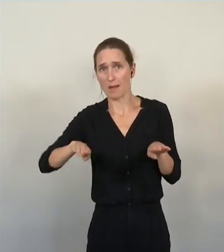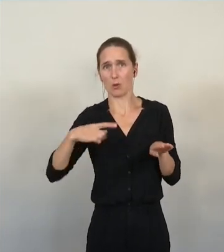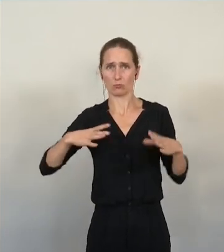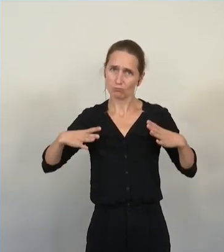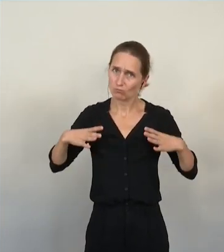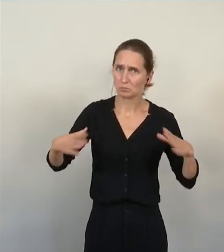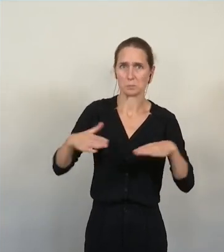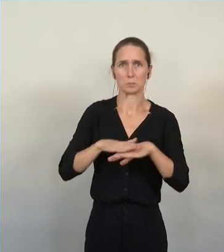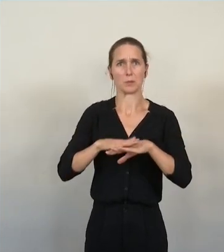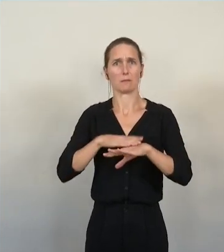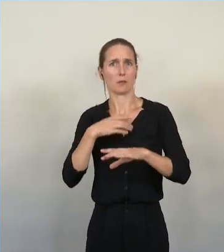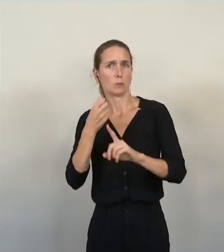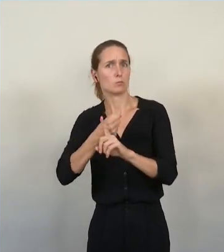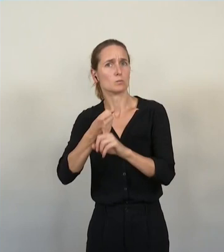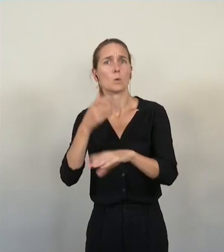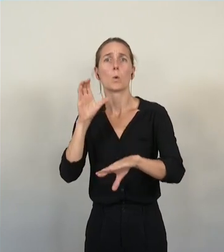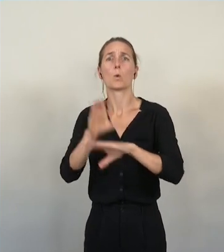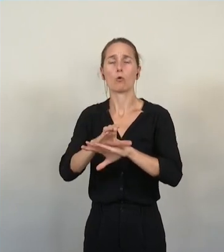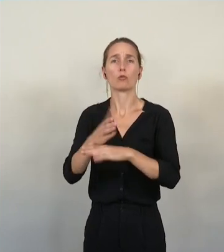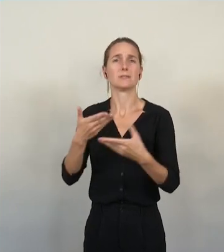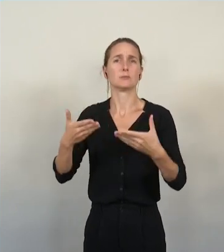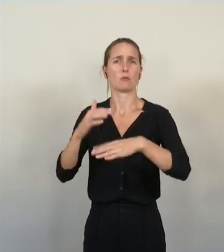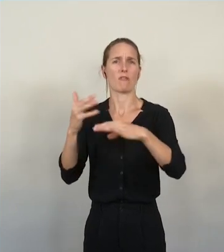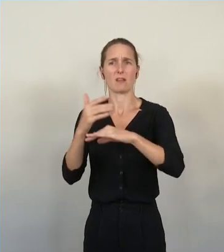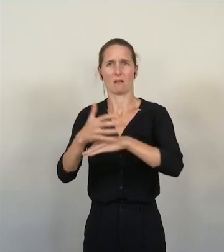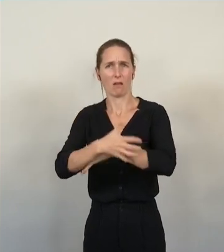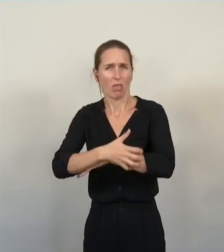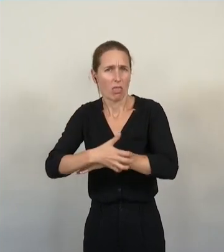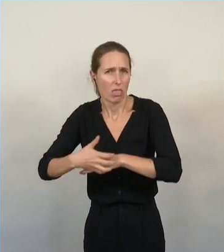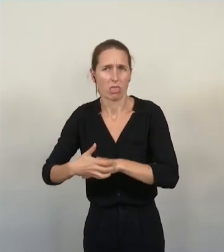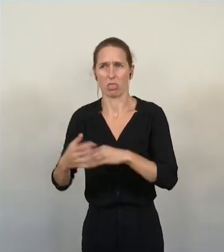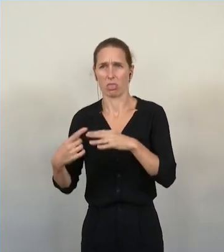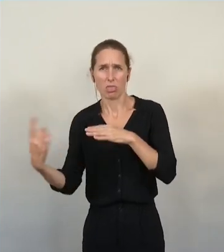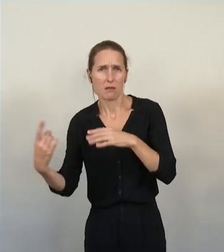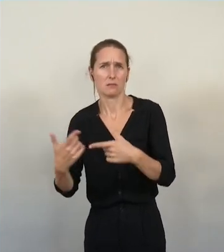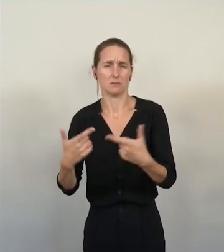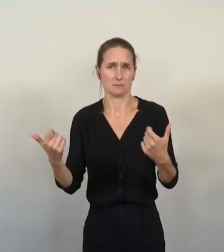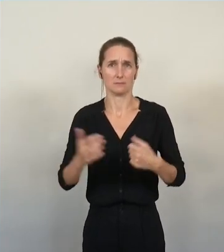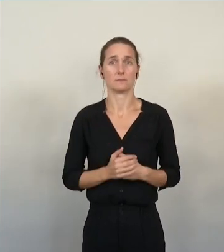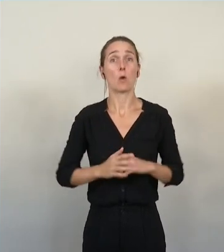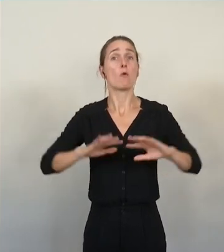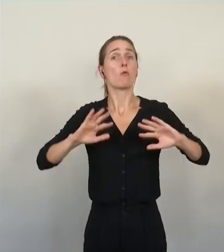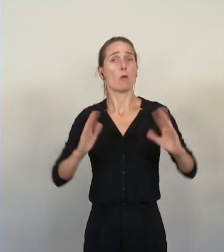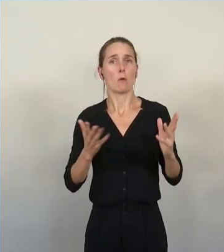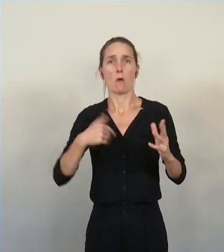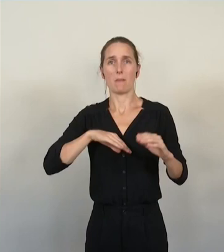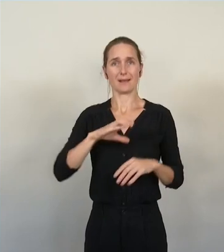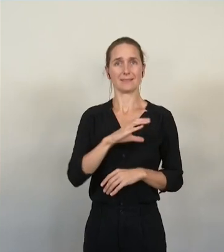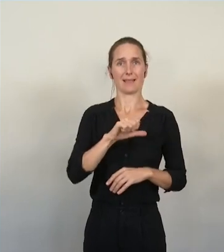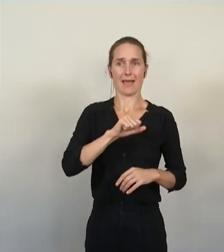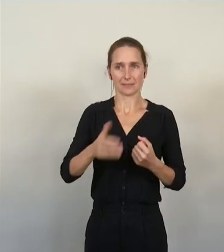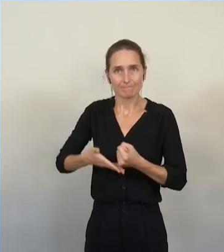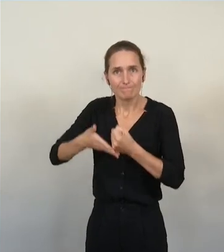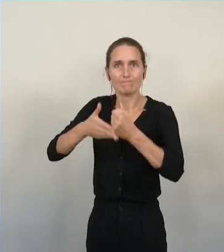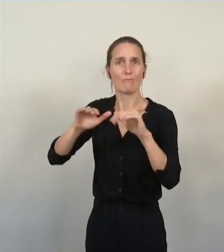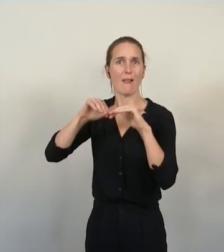lutte contre la précarité énergétique depuis déjà de nombreuses années notamment par le biais d'une plateforme portée par le CCS